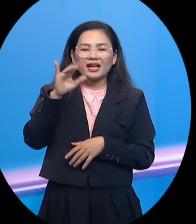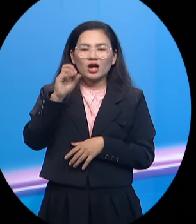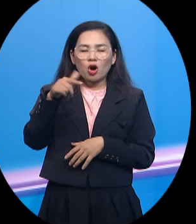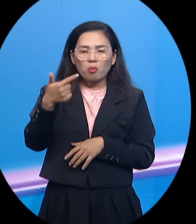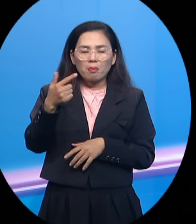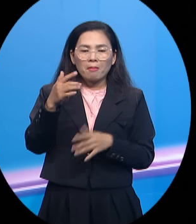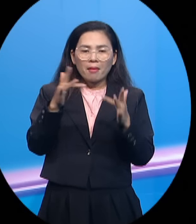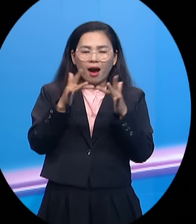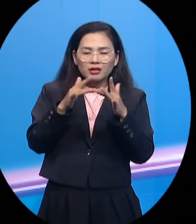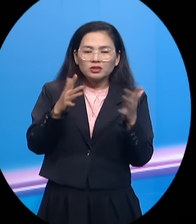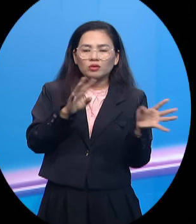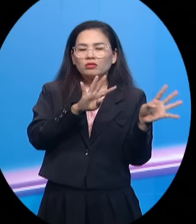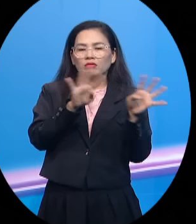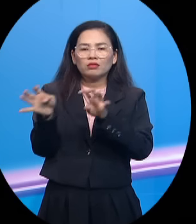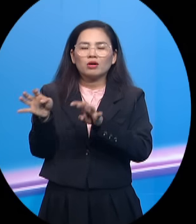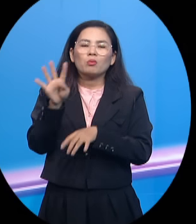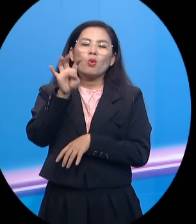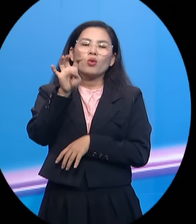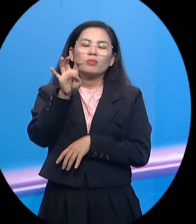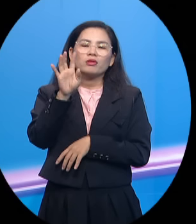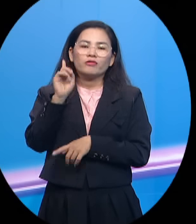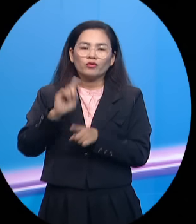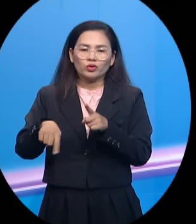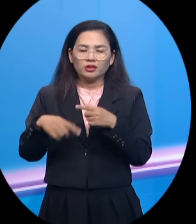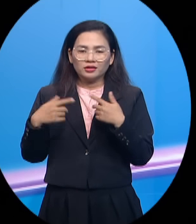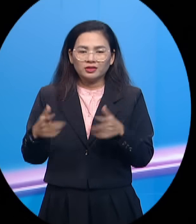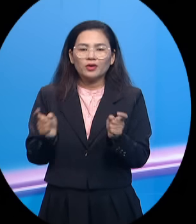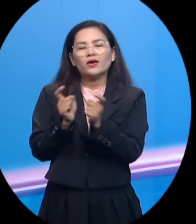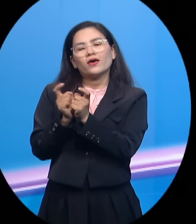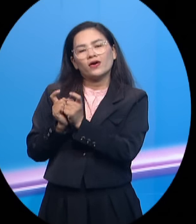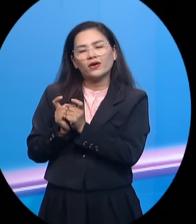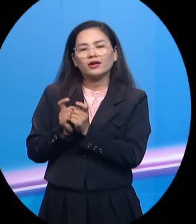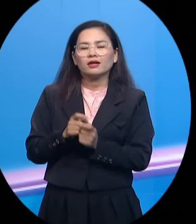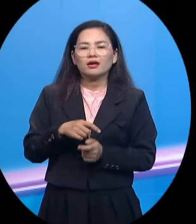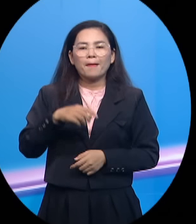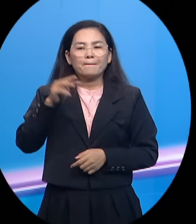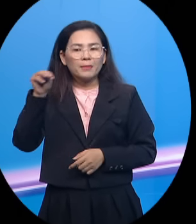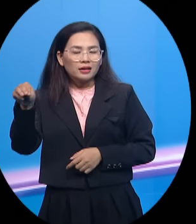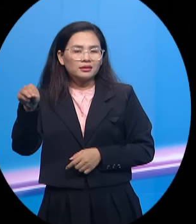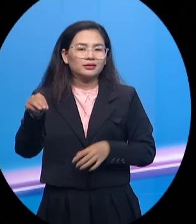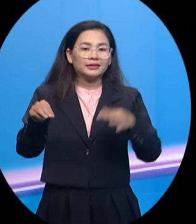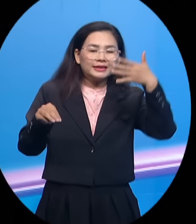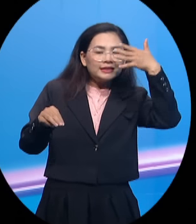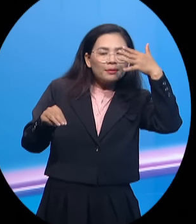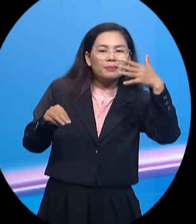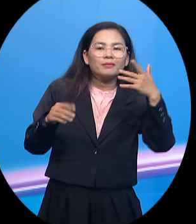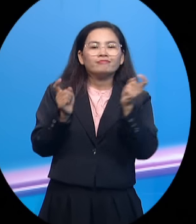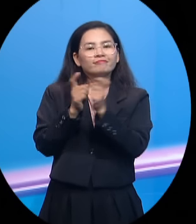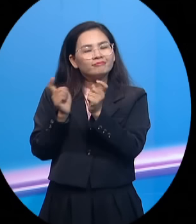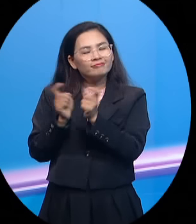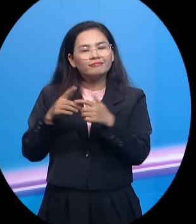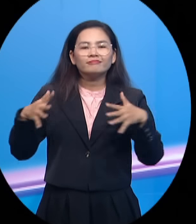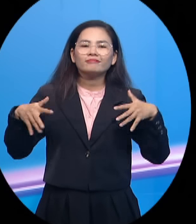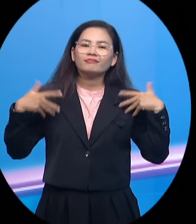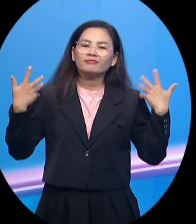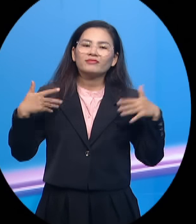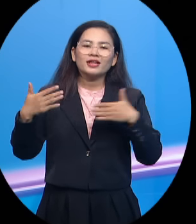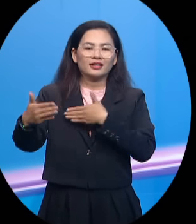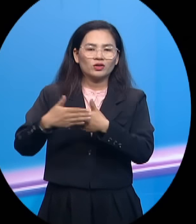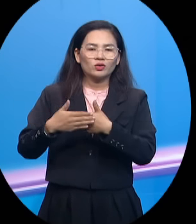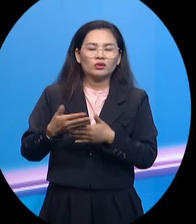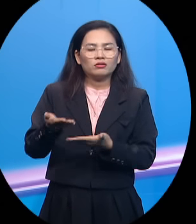cuộc phỏng vấn kéo dài hơn 2 giờ. Theo hãng tin AP, ông Musk và ông Trump đã trò chuyện một cách thân thiện. Tuy nhiên, cuộc